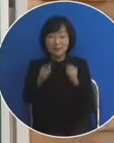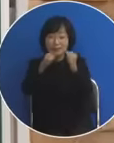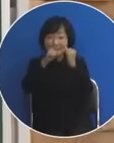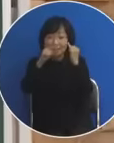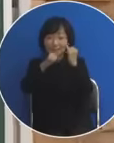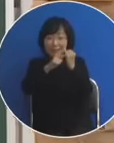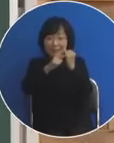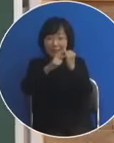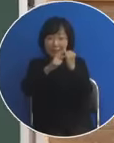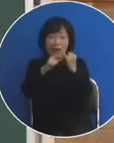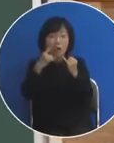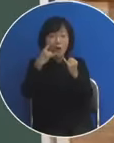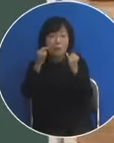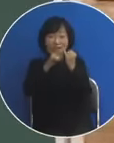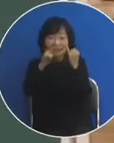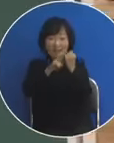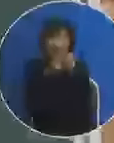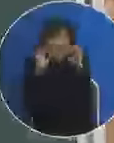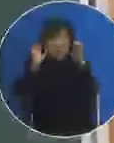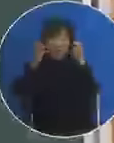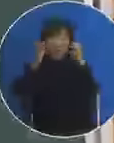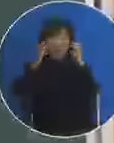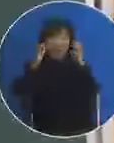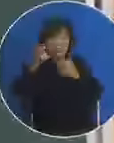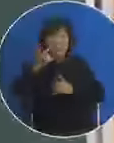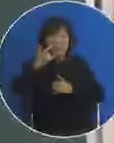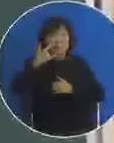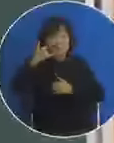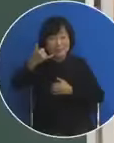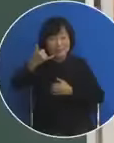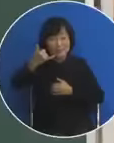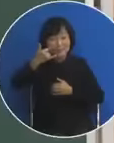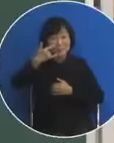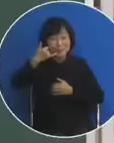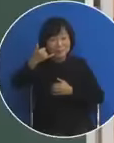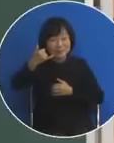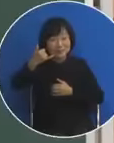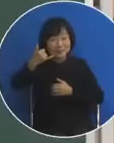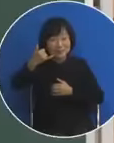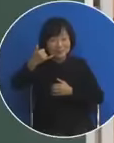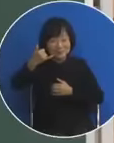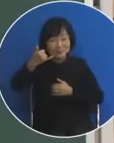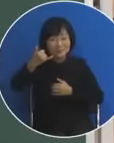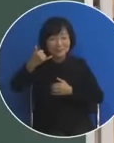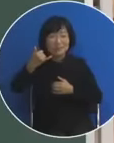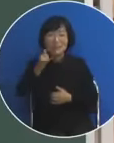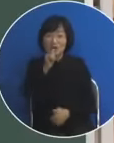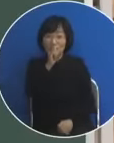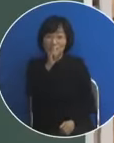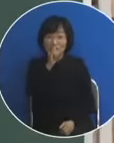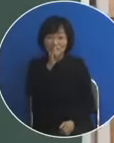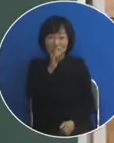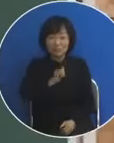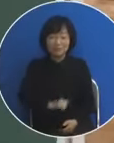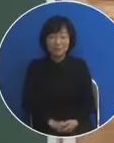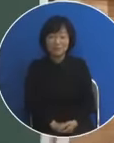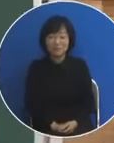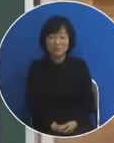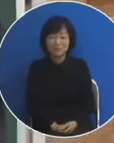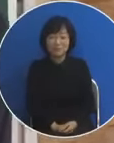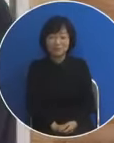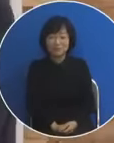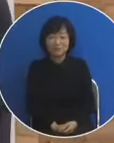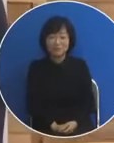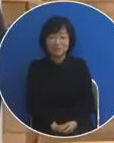태영아 데리고 있는 부모님들이 우리의 젊은 층들입니다. That we have our young generation here in our church who have prenatal